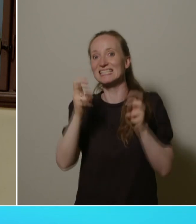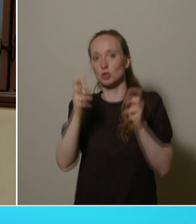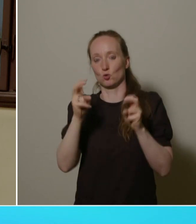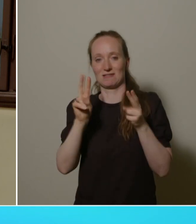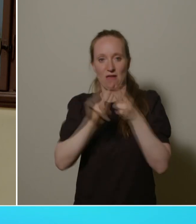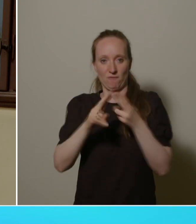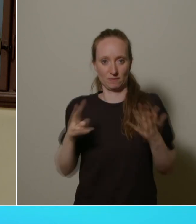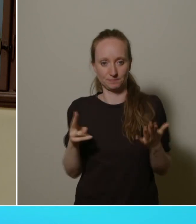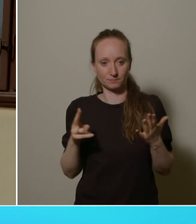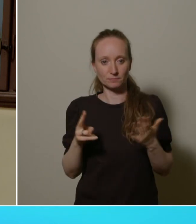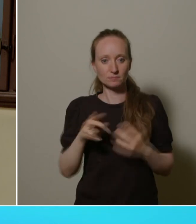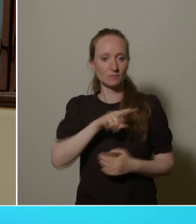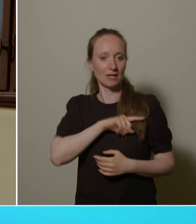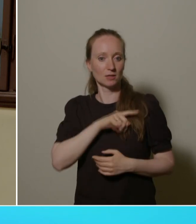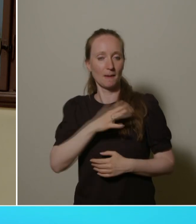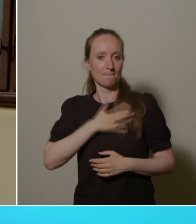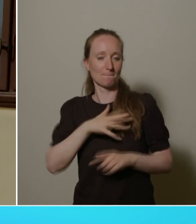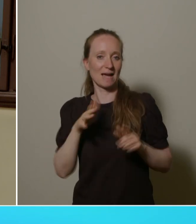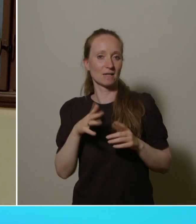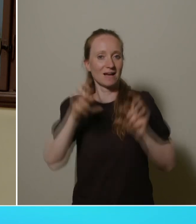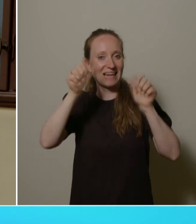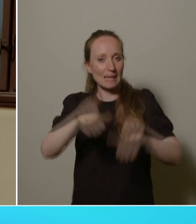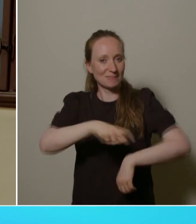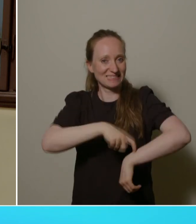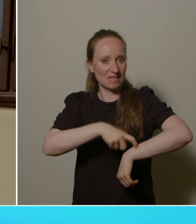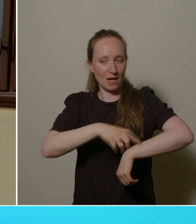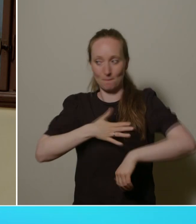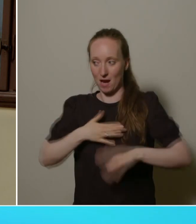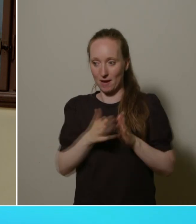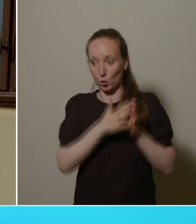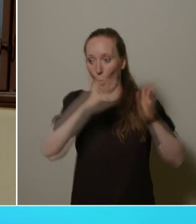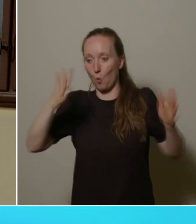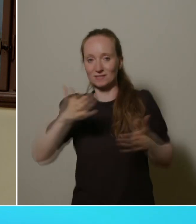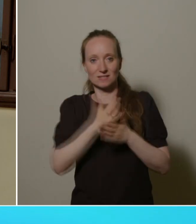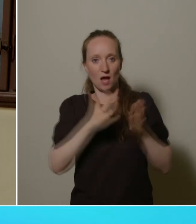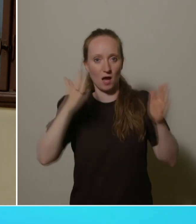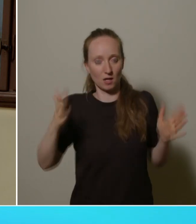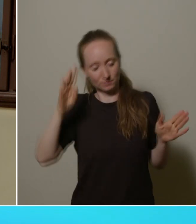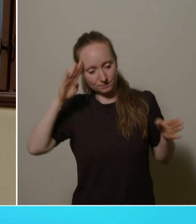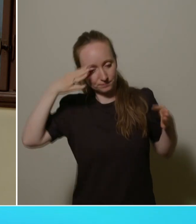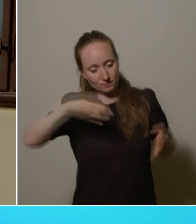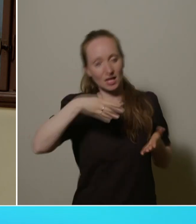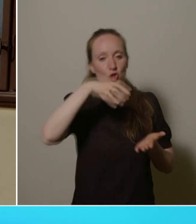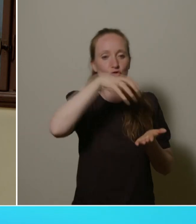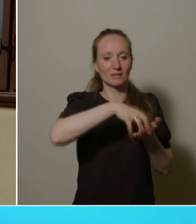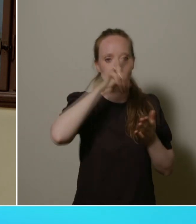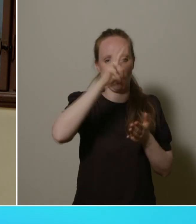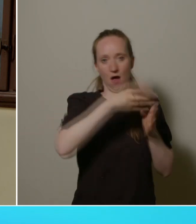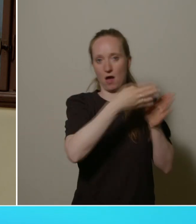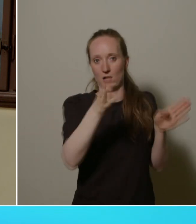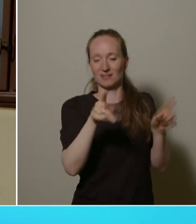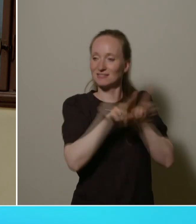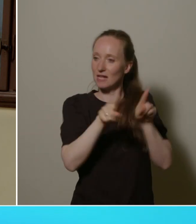Ich verbringe also einen Großteil meiner Lebenszeit mit diesem Stadtrat und ich denke, Ihnen geht